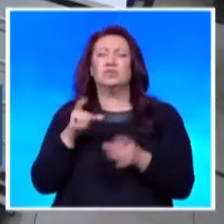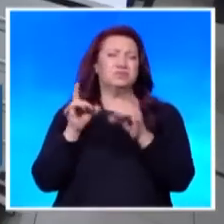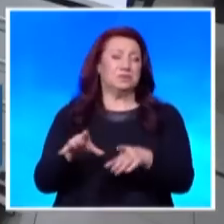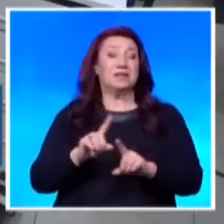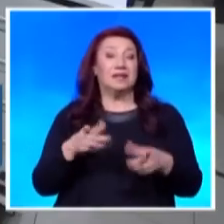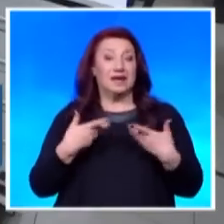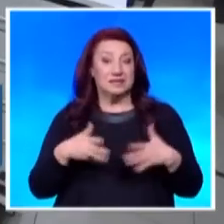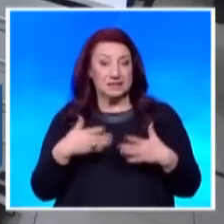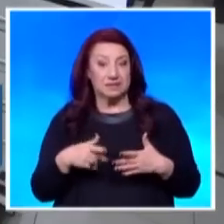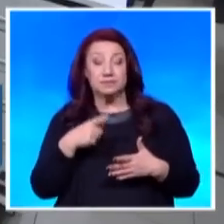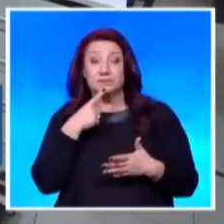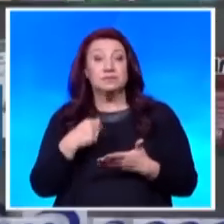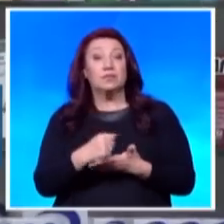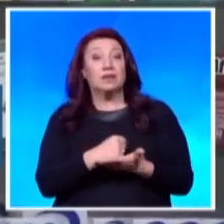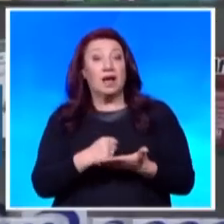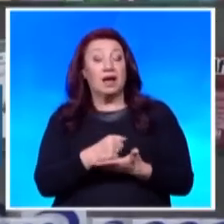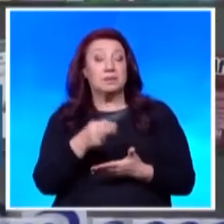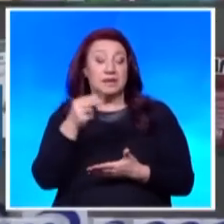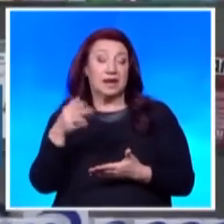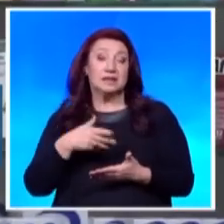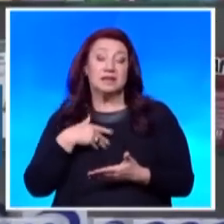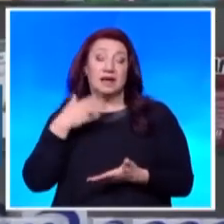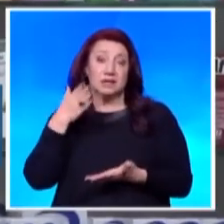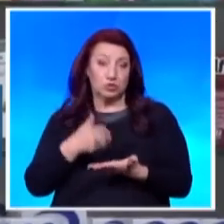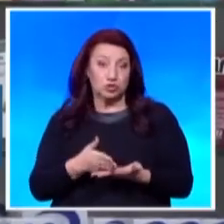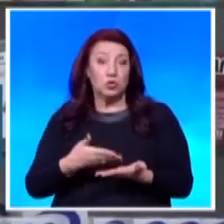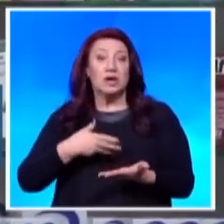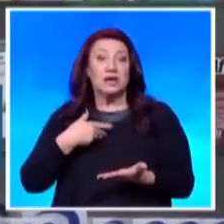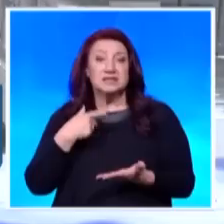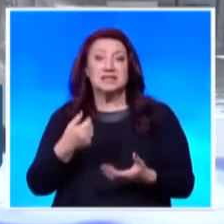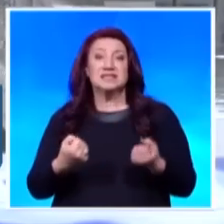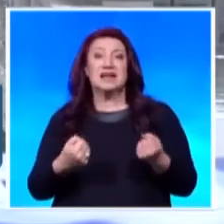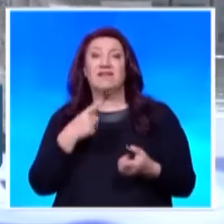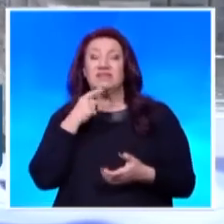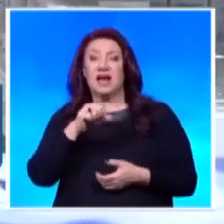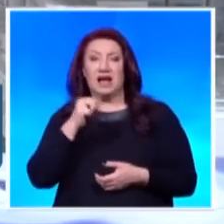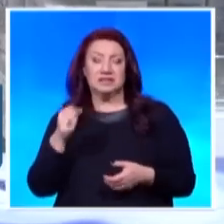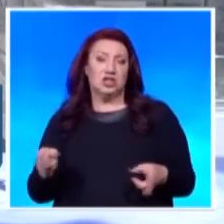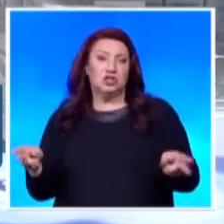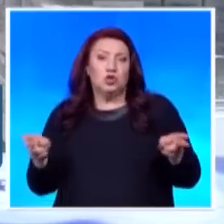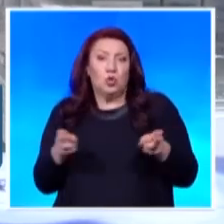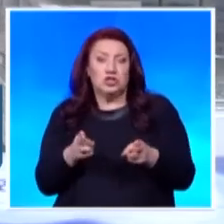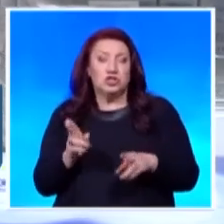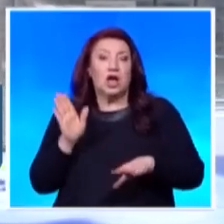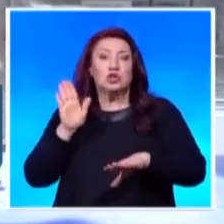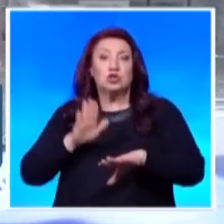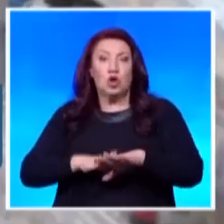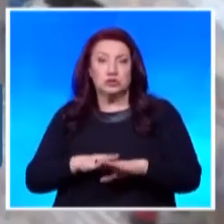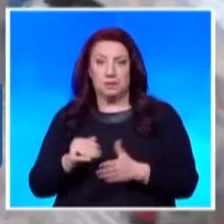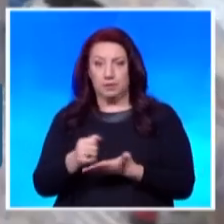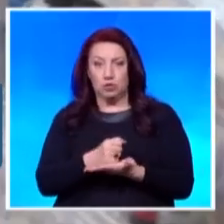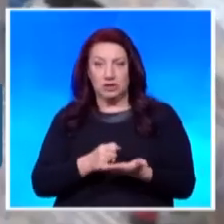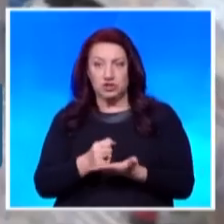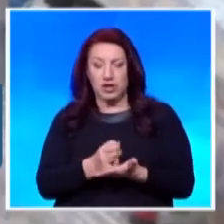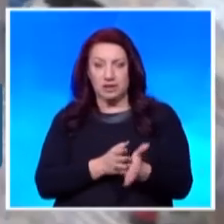Фармацевтите са категорични, че исканията на Здравната каса ще доведат до ограничаване достъпа до терапия на голяма част от пациентите и удължаване на